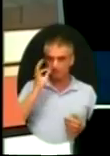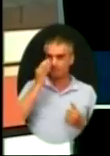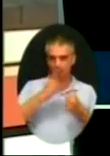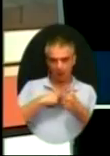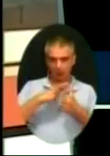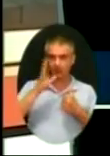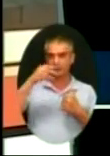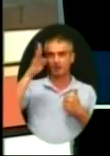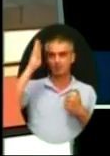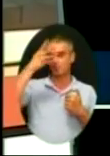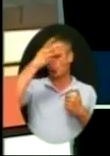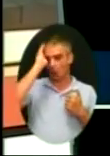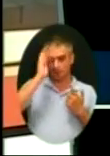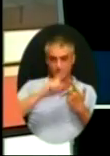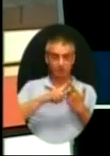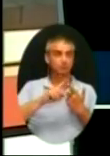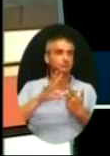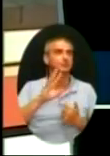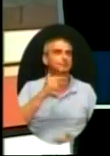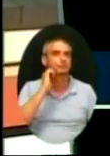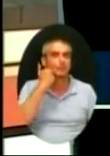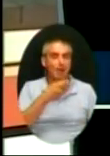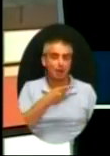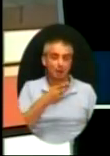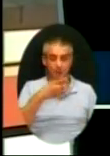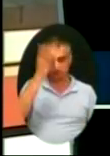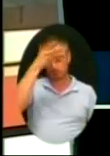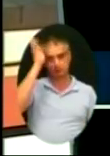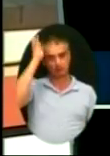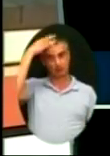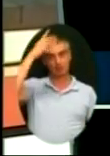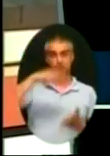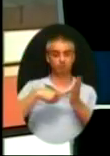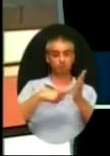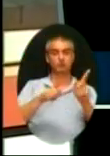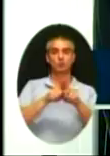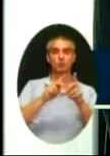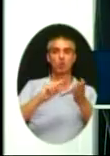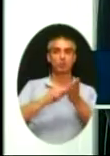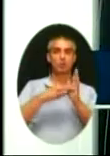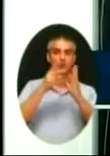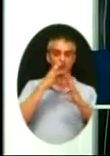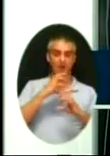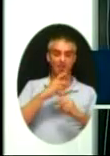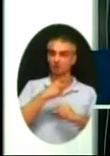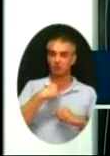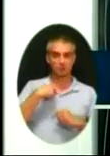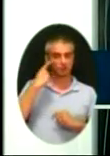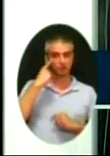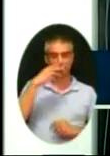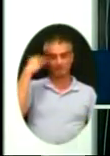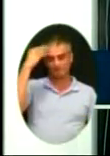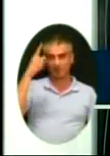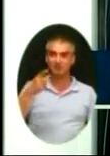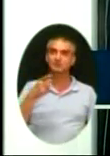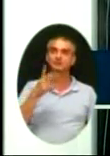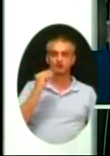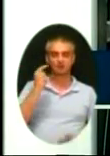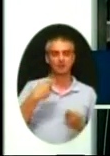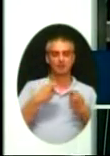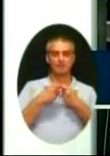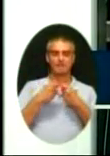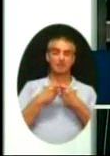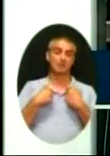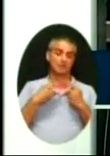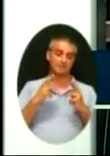לברק, גם לאולמרט. אם מחר טראמפ יציג תוכנית שהיא דומה לתוכנית קלינטון, אני חושב שבצד הפלסטיני יהיה פרטנר.